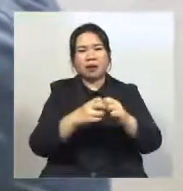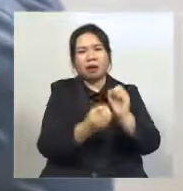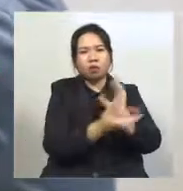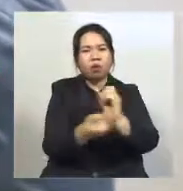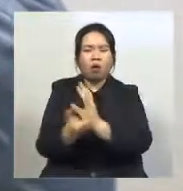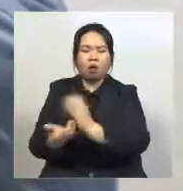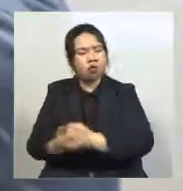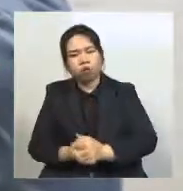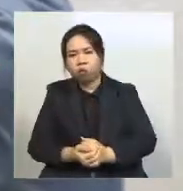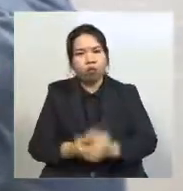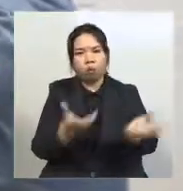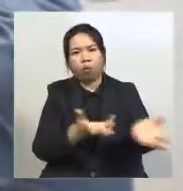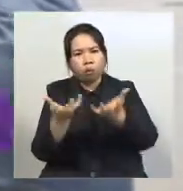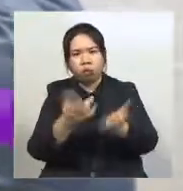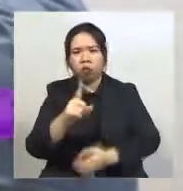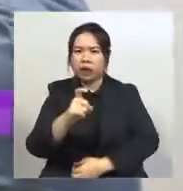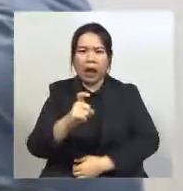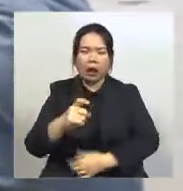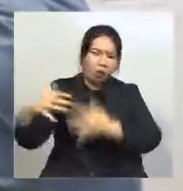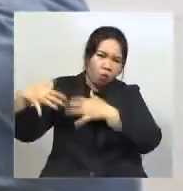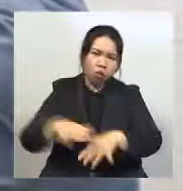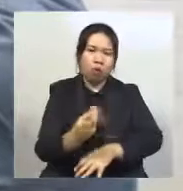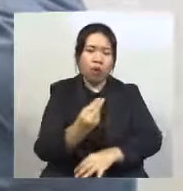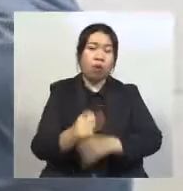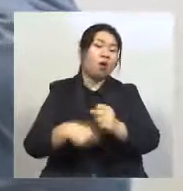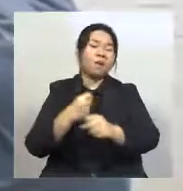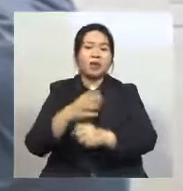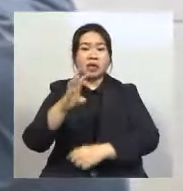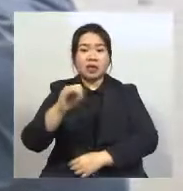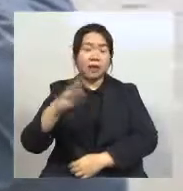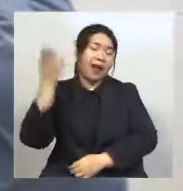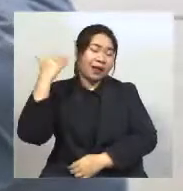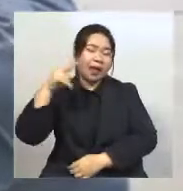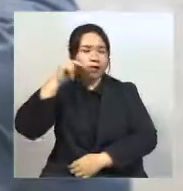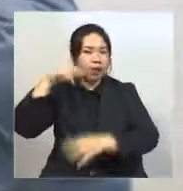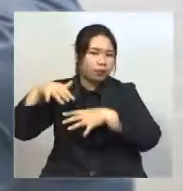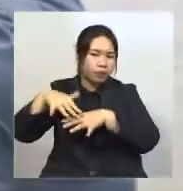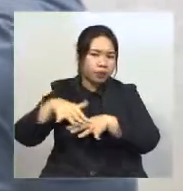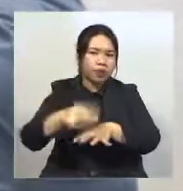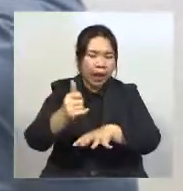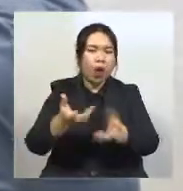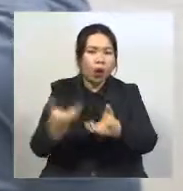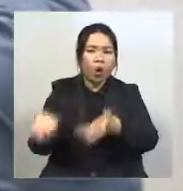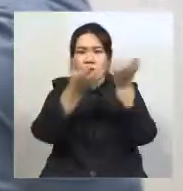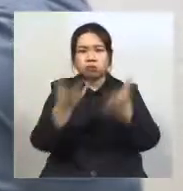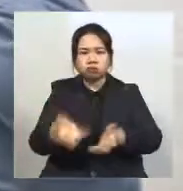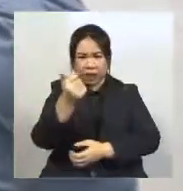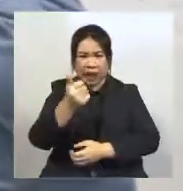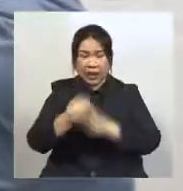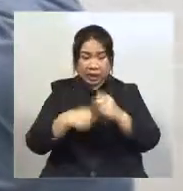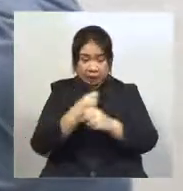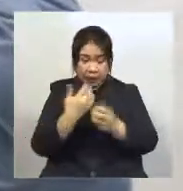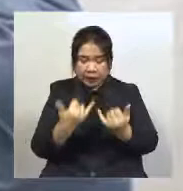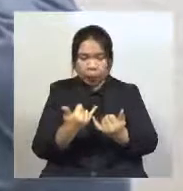ไม่ทันมันมาเร็วนะปี45มันค่อยๆมาดิมันก็เก็บของทันปีนี้มันมาเร็วระยะ10